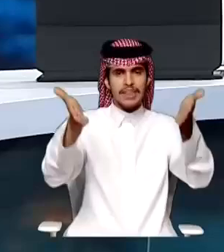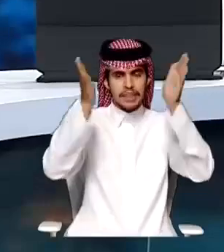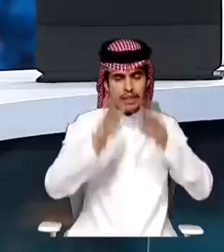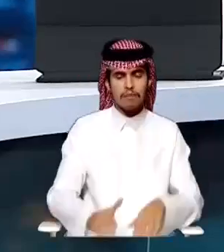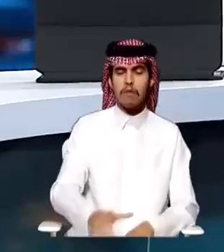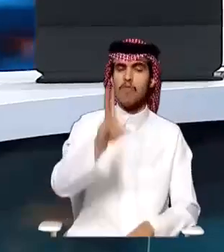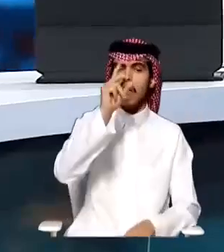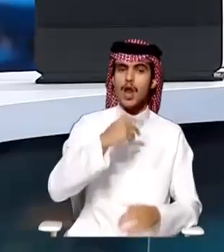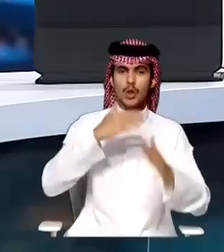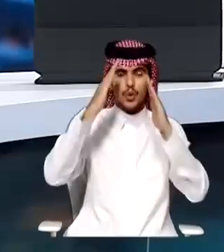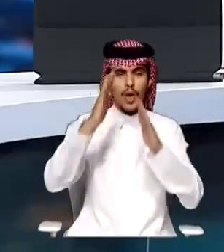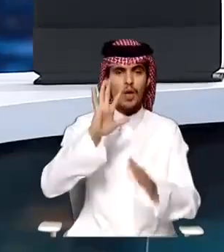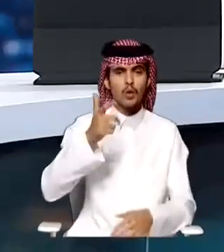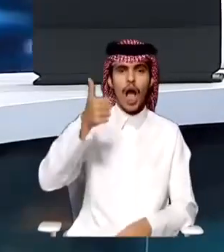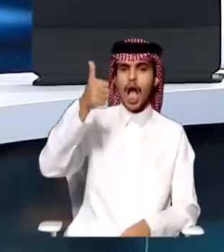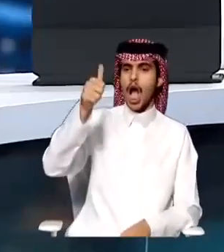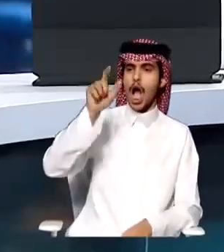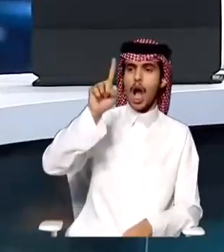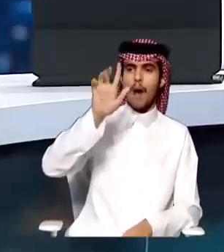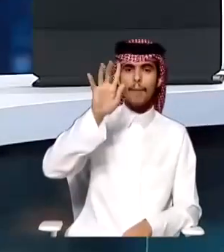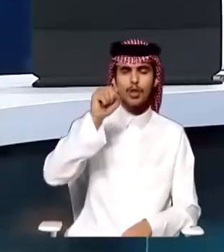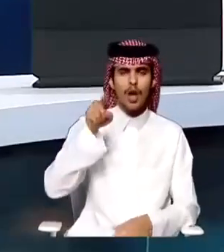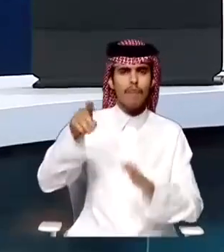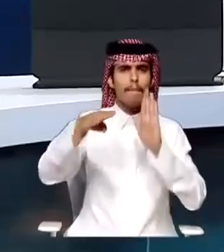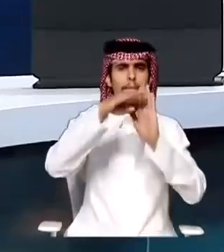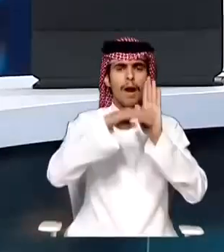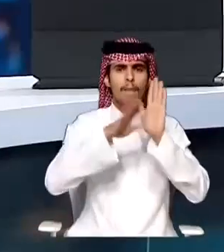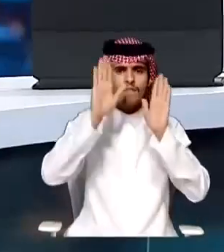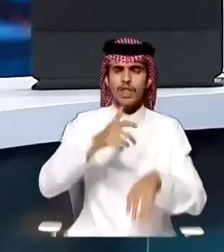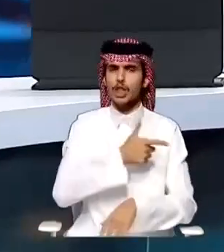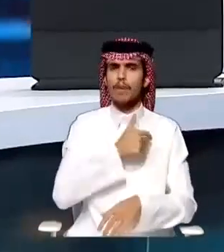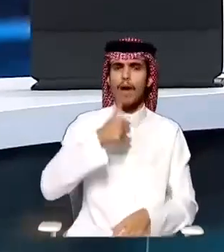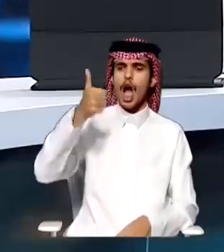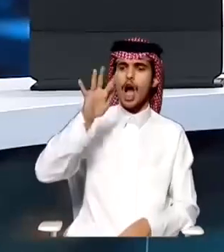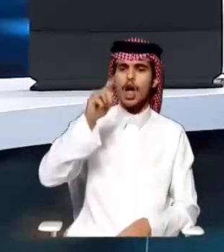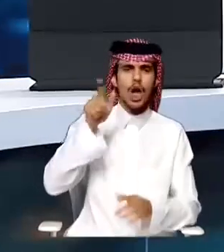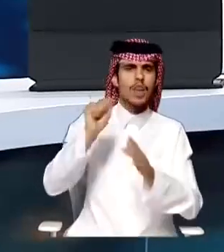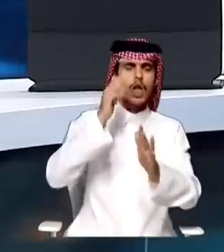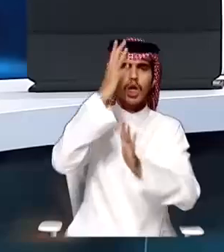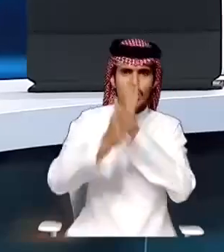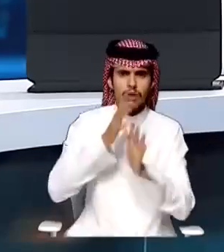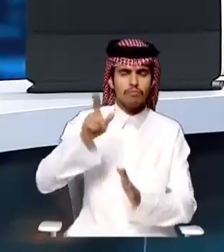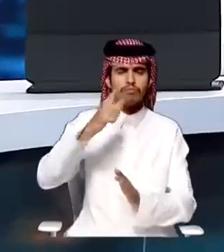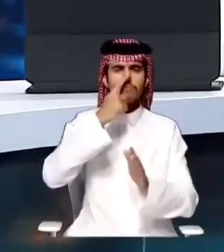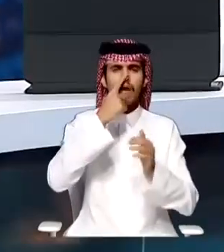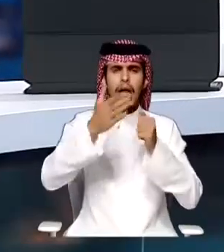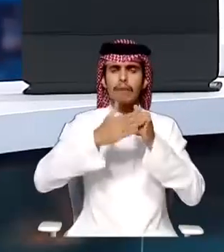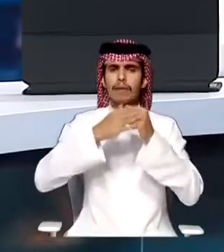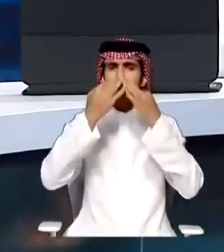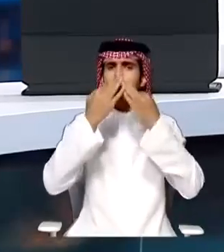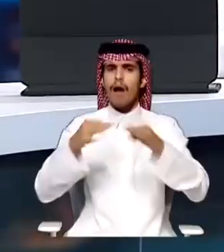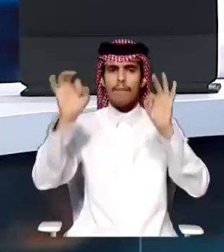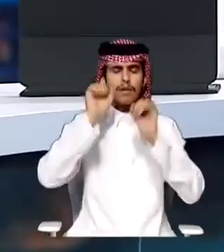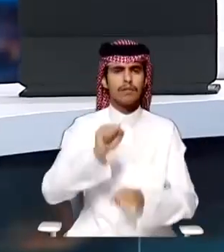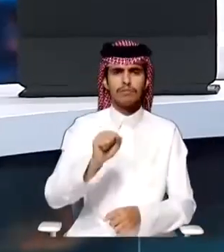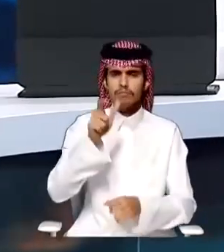ابشر ا هناك برنامج لديهم اشر كان يقدم الخدمات الخاصه بفئه الصم لهذا البرنامج كذلك